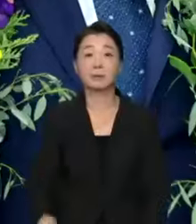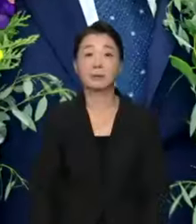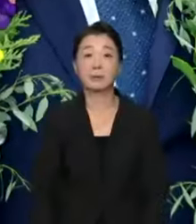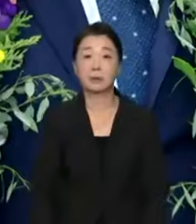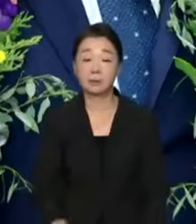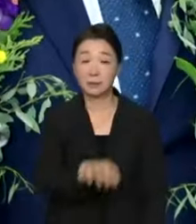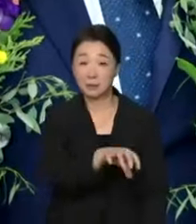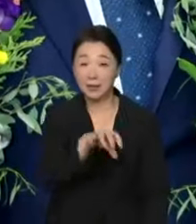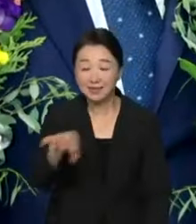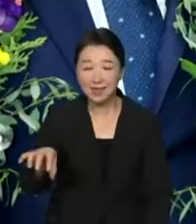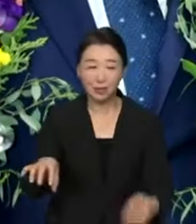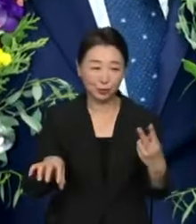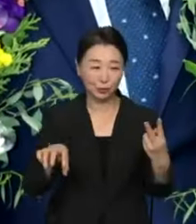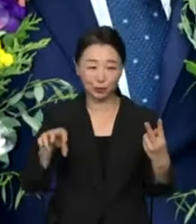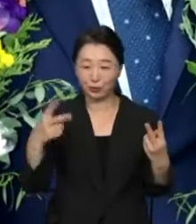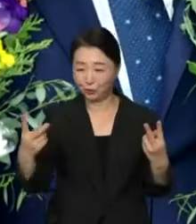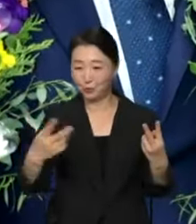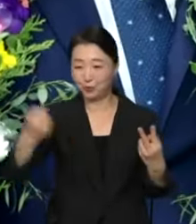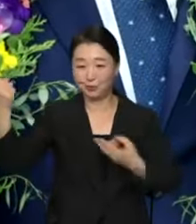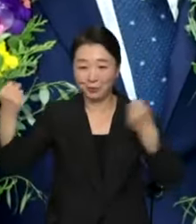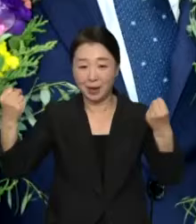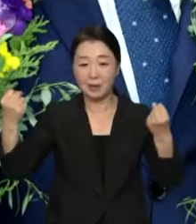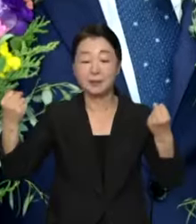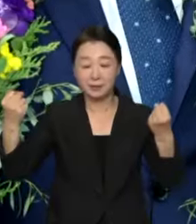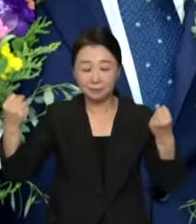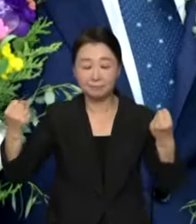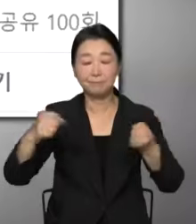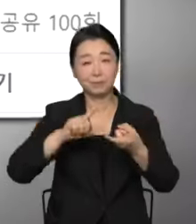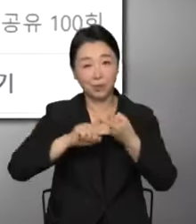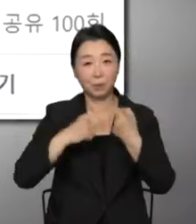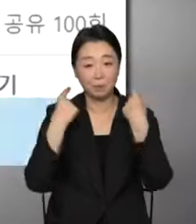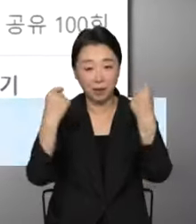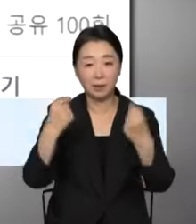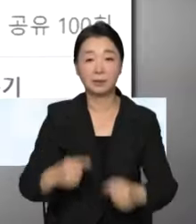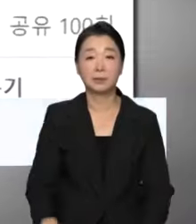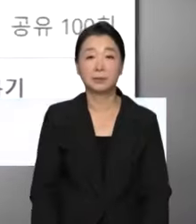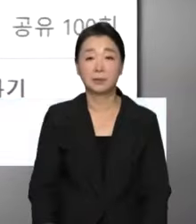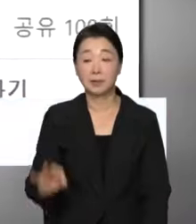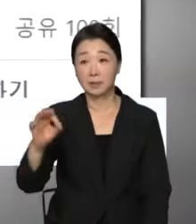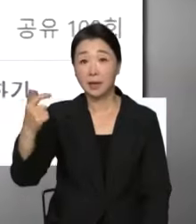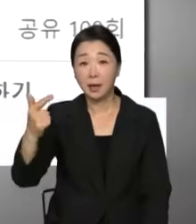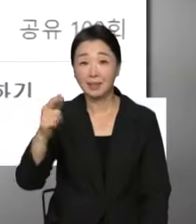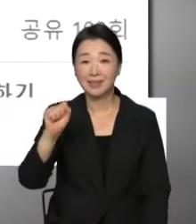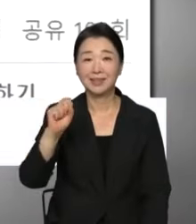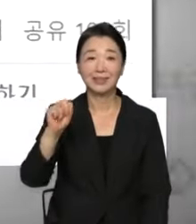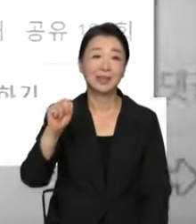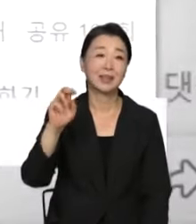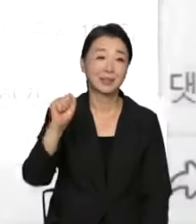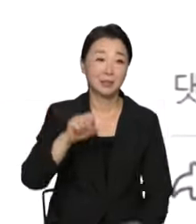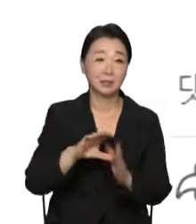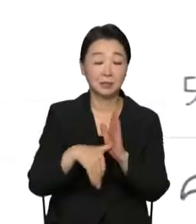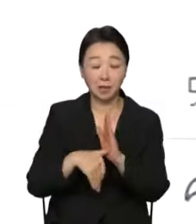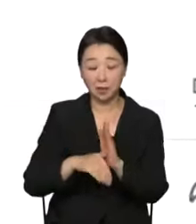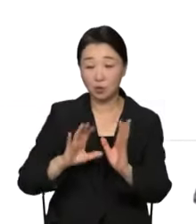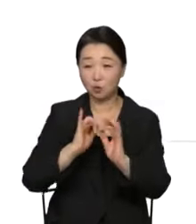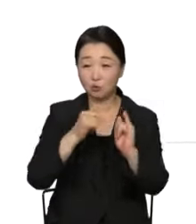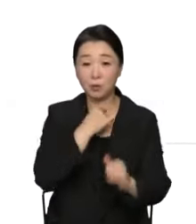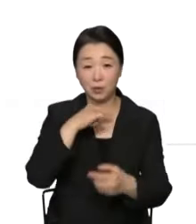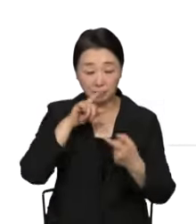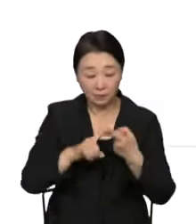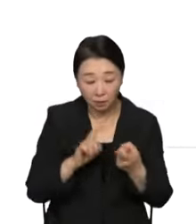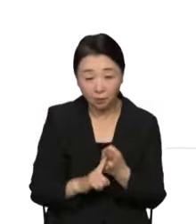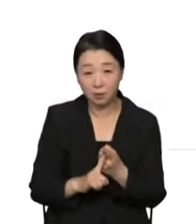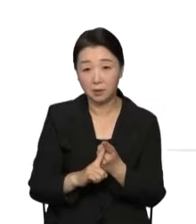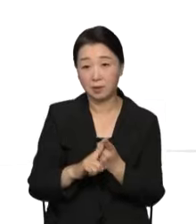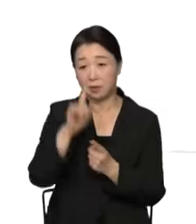두 곳씩을 나눠 가지며 각자의 텃밭을 사수했습니다. 한동훈 대표는 SNS 글에서 국민 뜻대로 정부와